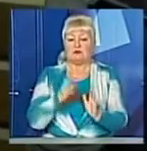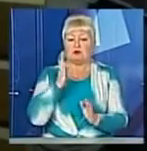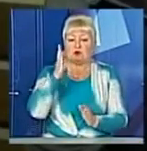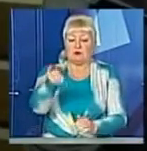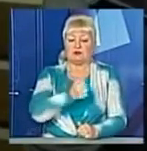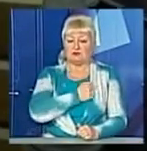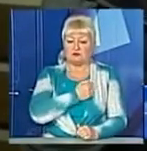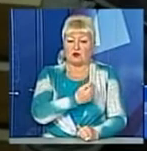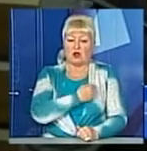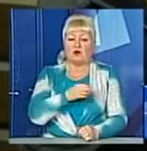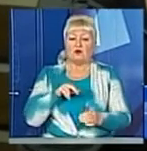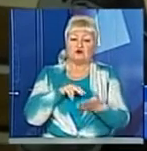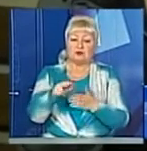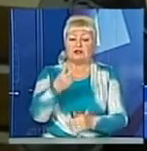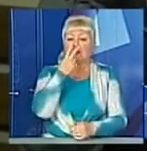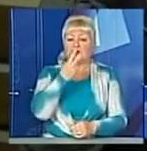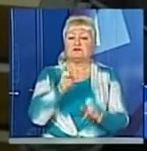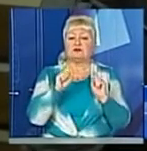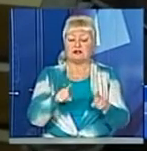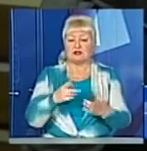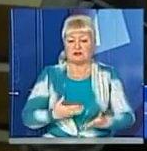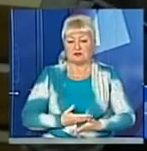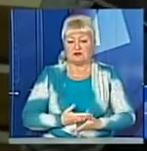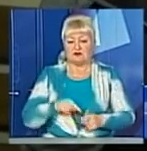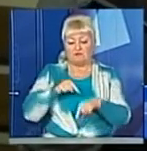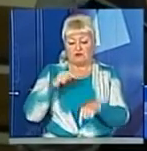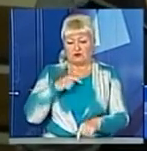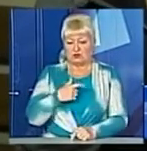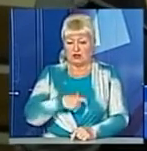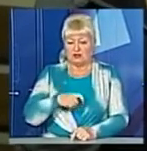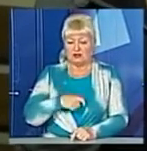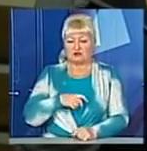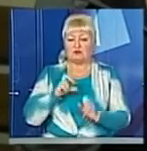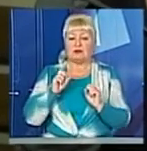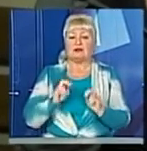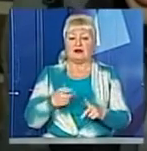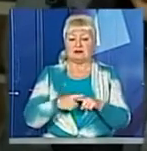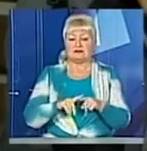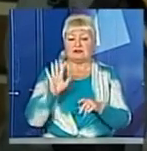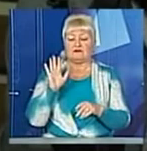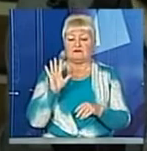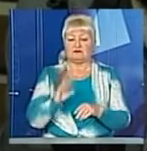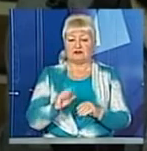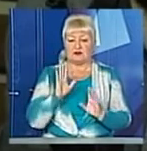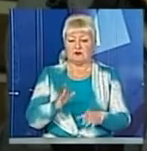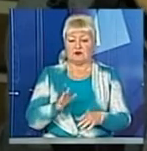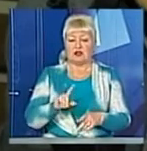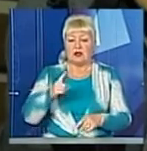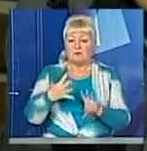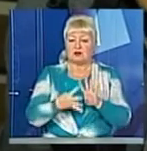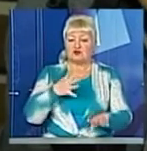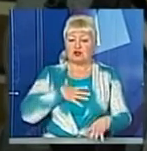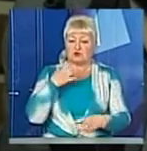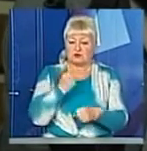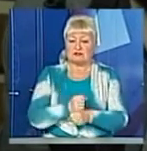кар'єру. Хоча піти подивитися, як то відчутися на собі, подивитися, як воно все буде відбуватися, той свій процес. Перше всього дисципліни, якийсь